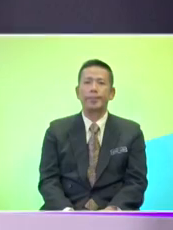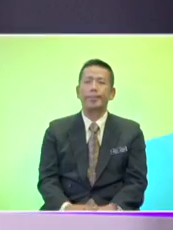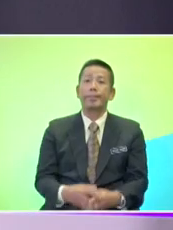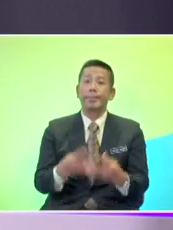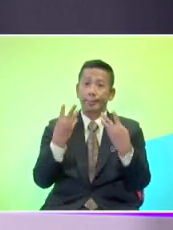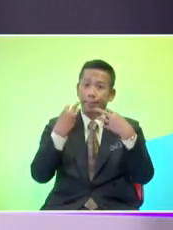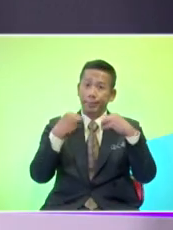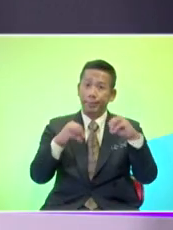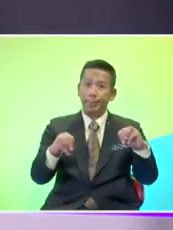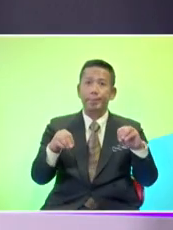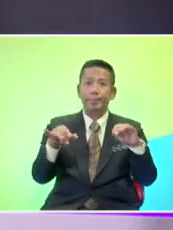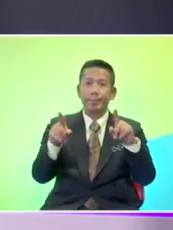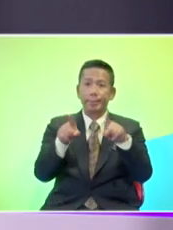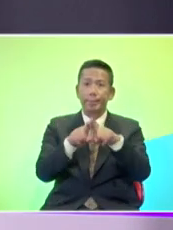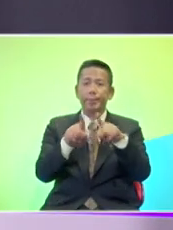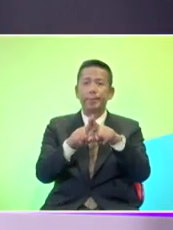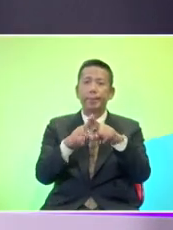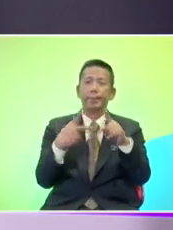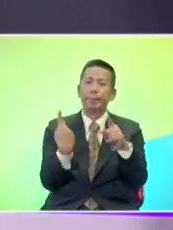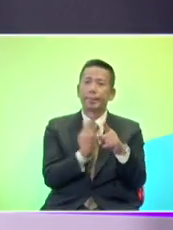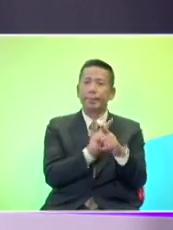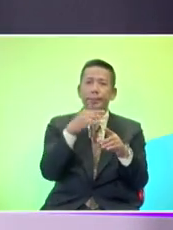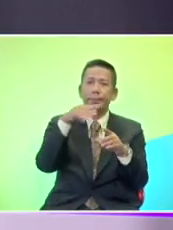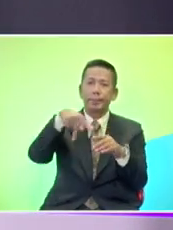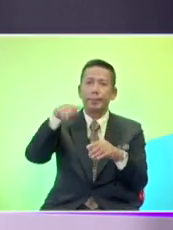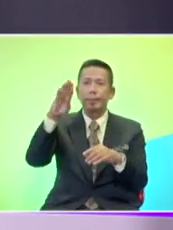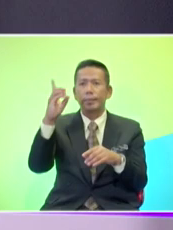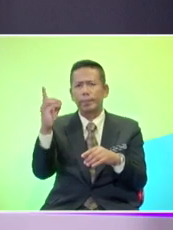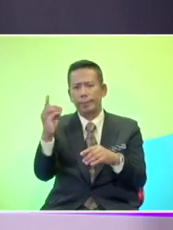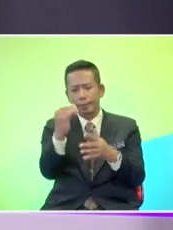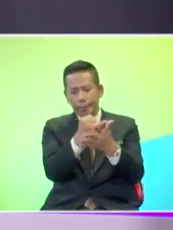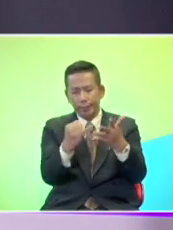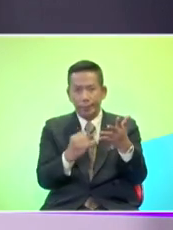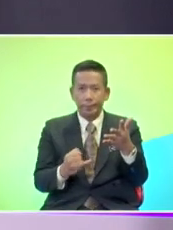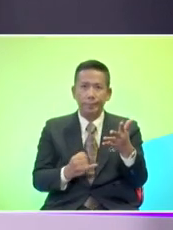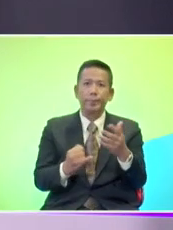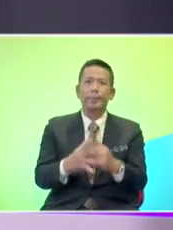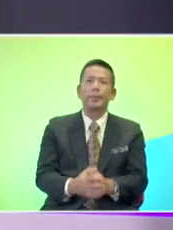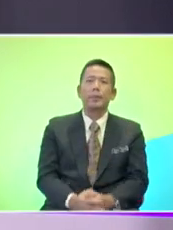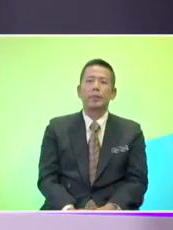menyaksikan penaksiran bilik Dajjal dalam pendidikan seni video bersama mereka